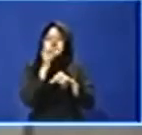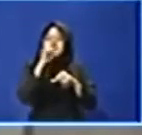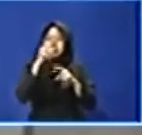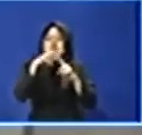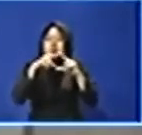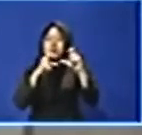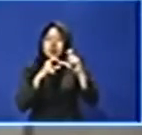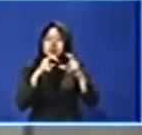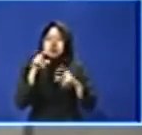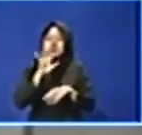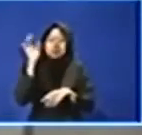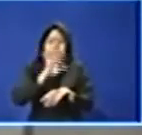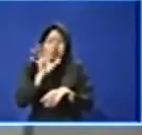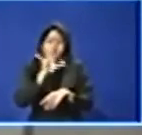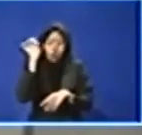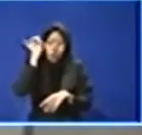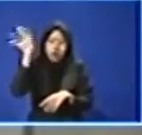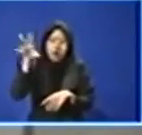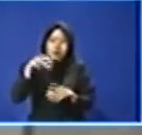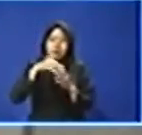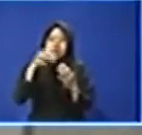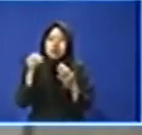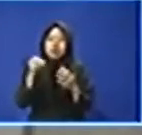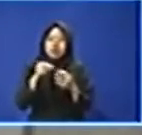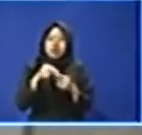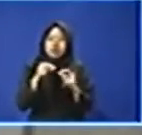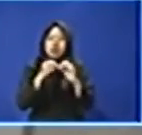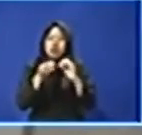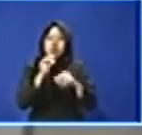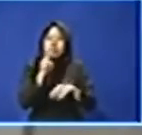Pilihlah kami pasangan nomor urut dua